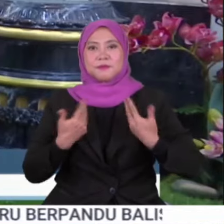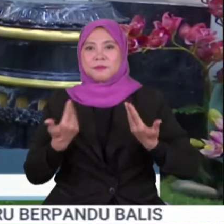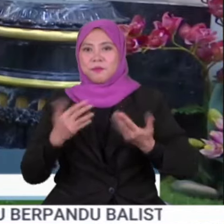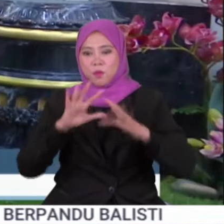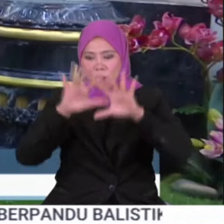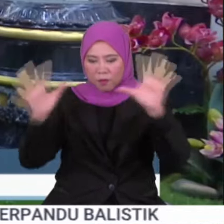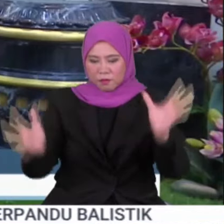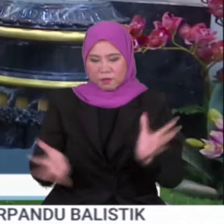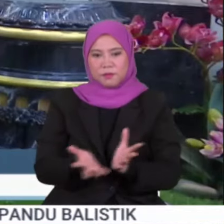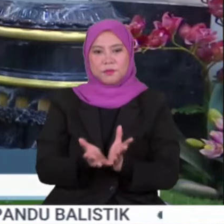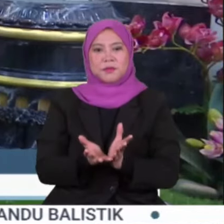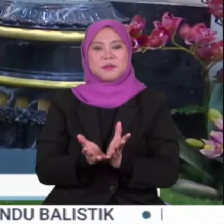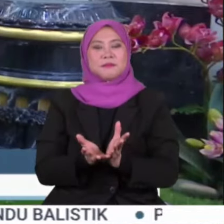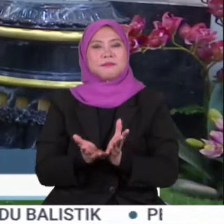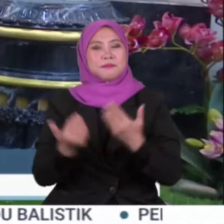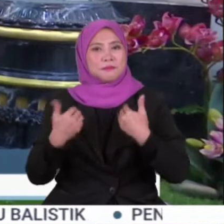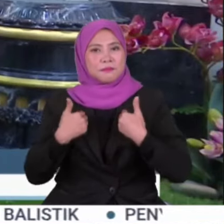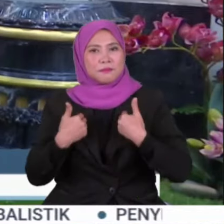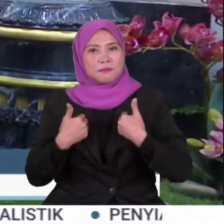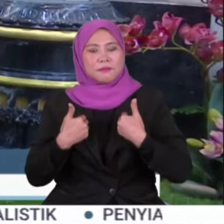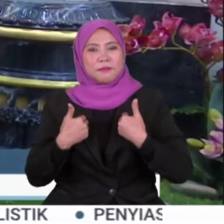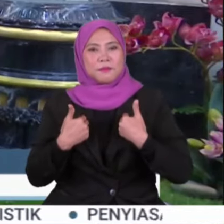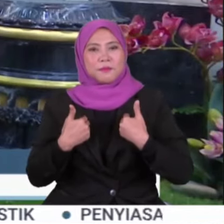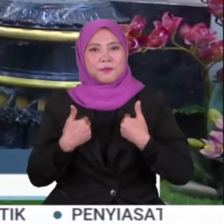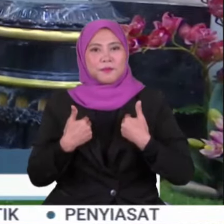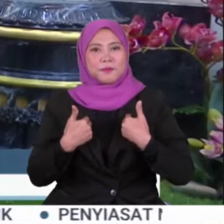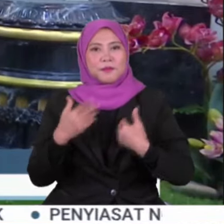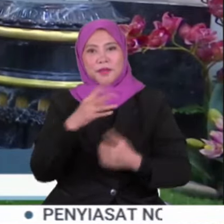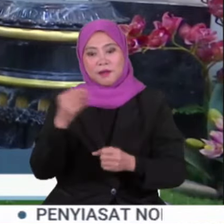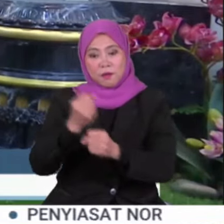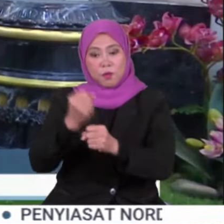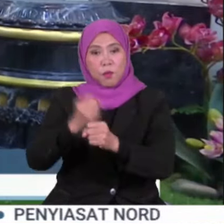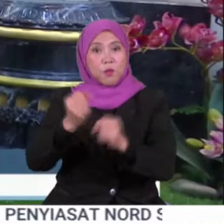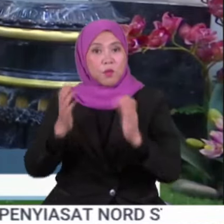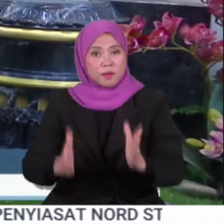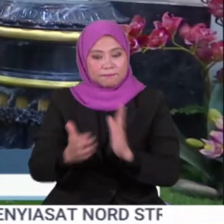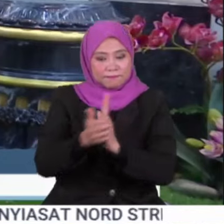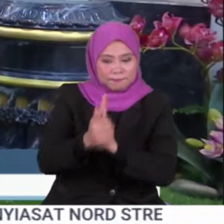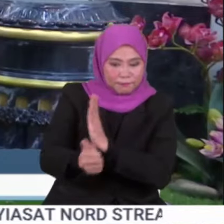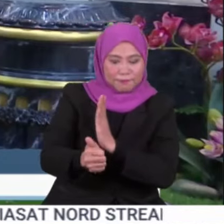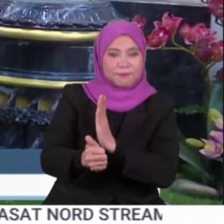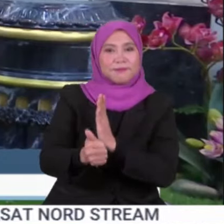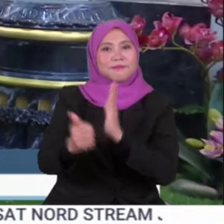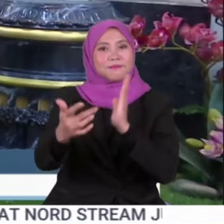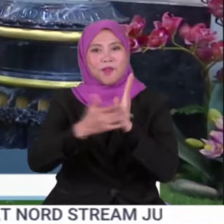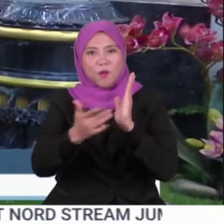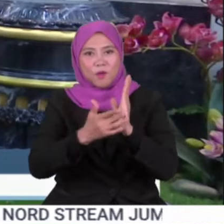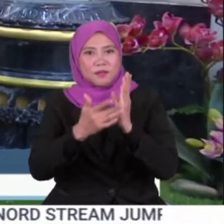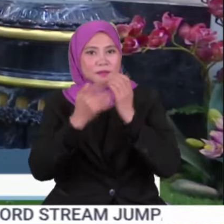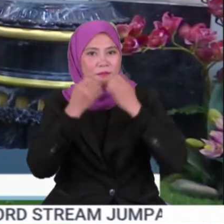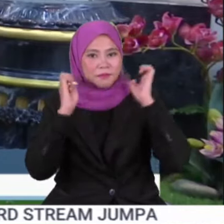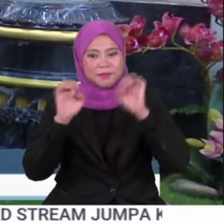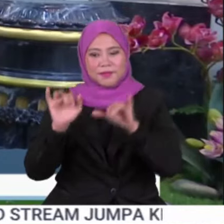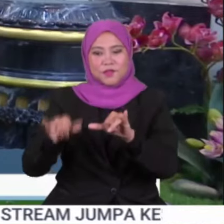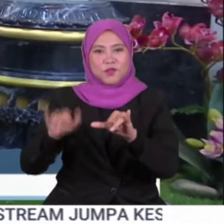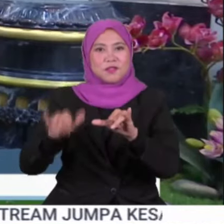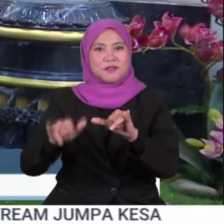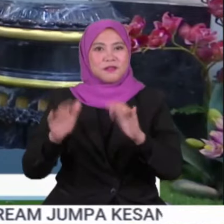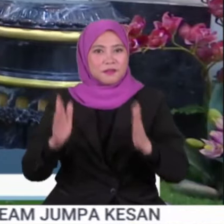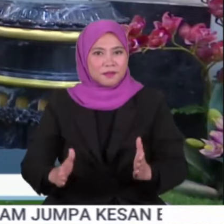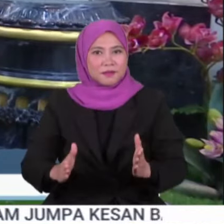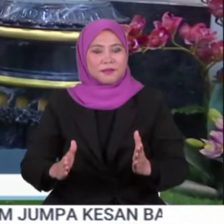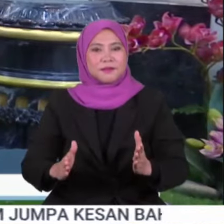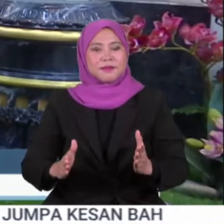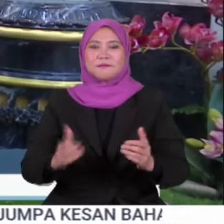over the world, and also our workers, skilled technologists and engineers, and